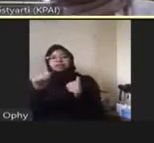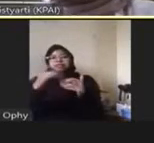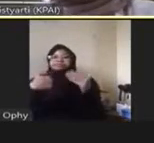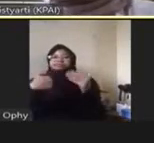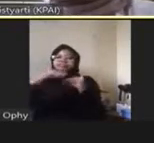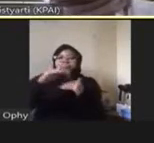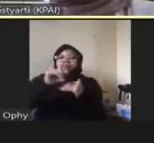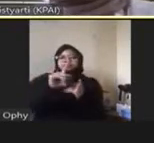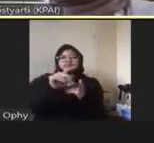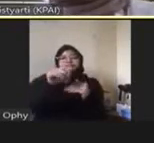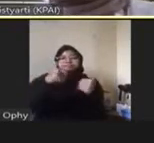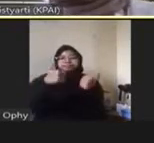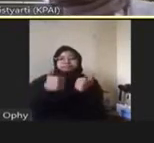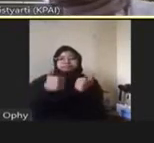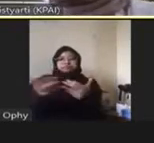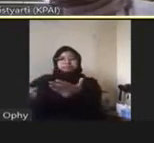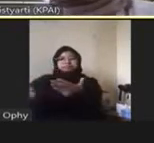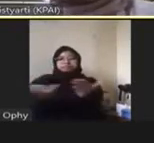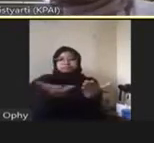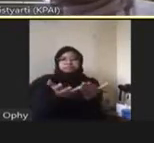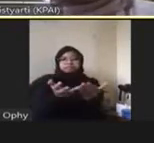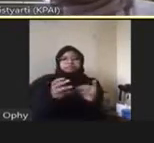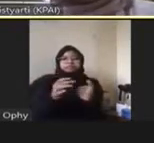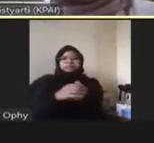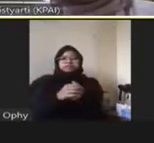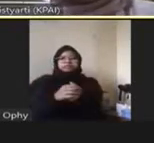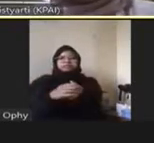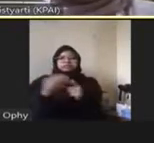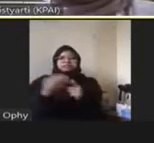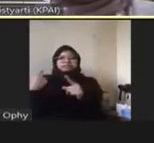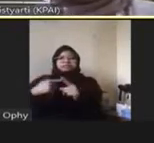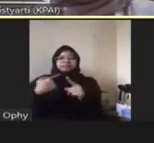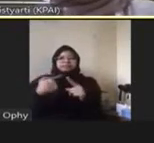Jadi angkanya seperti ini. Next.